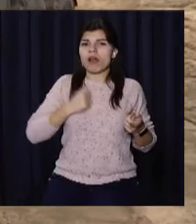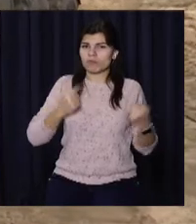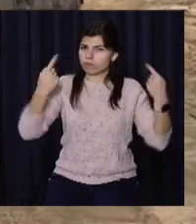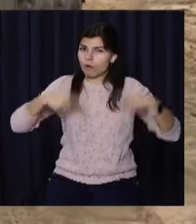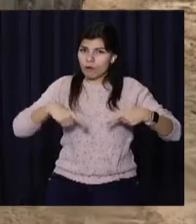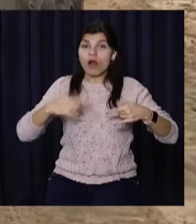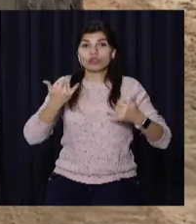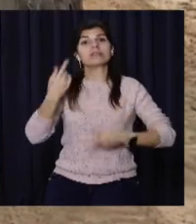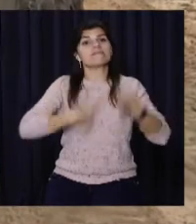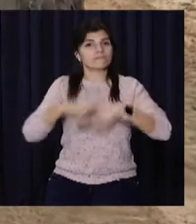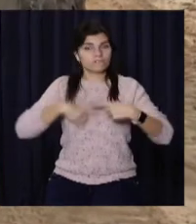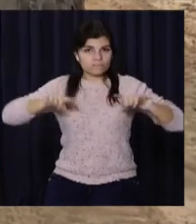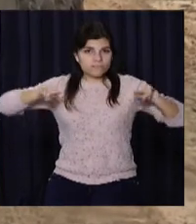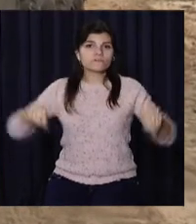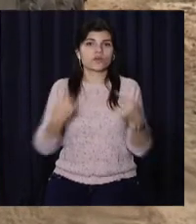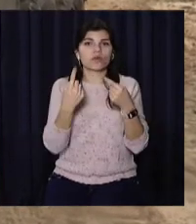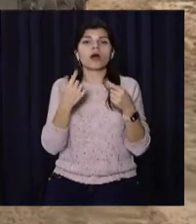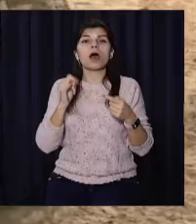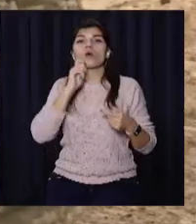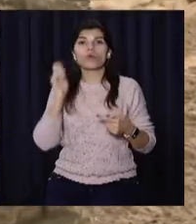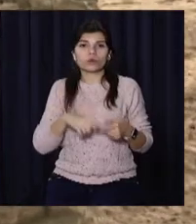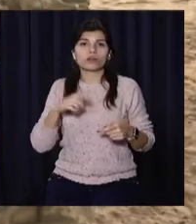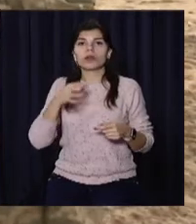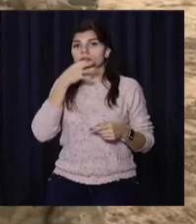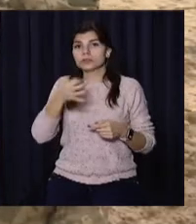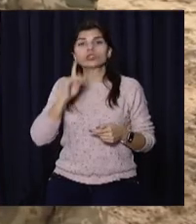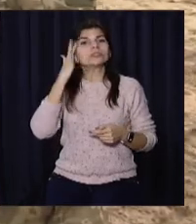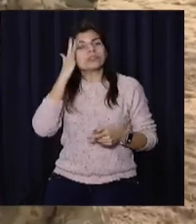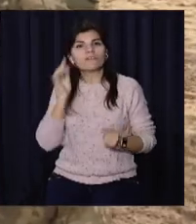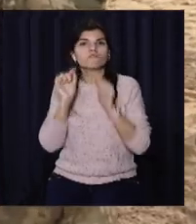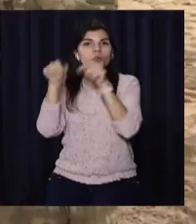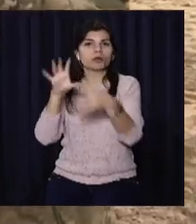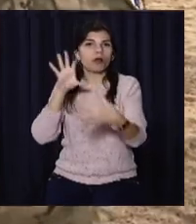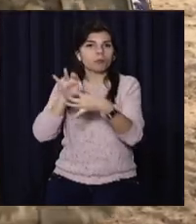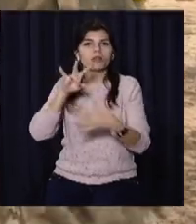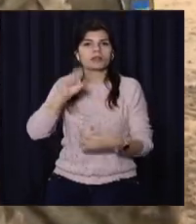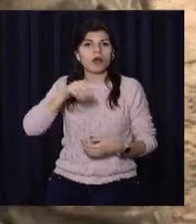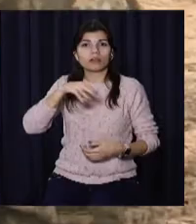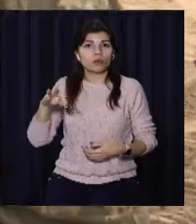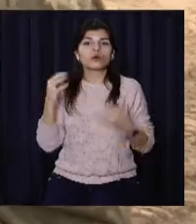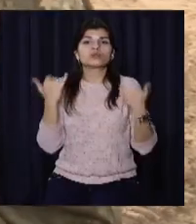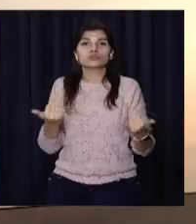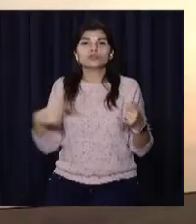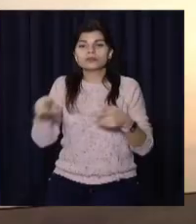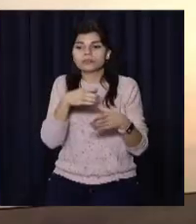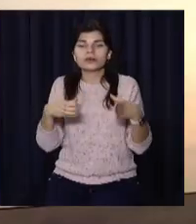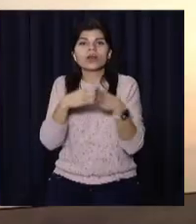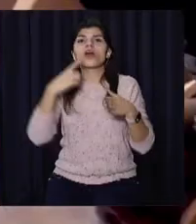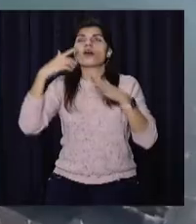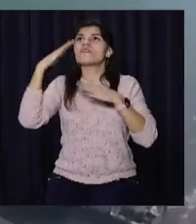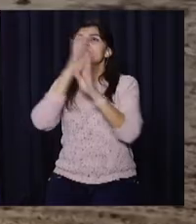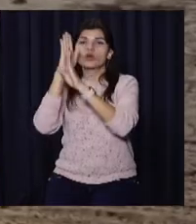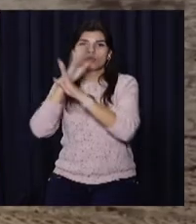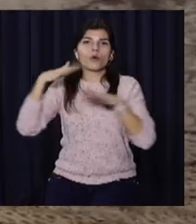знищена, проте нині вона відновлює свою боєздатність, а Україна оголосила про свої наміри вступити в НАТО. Нині у складі